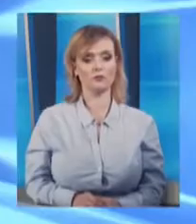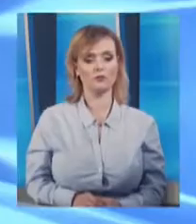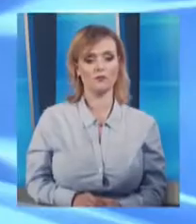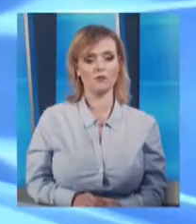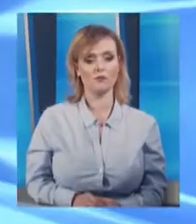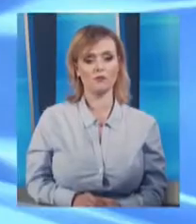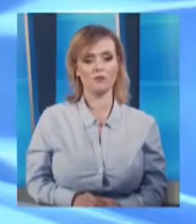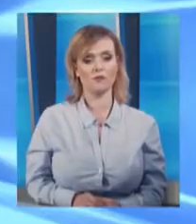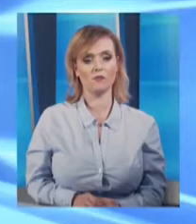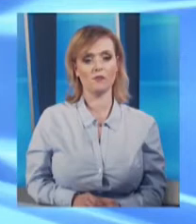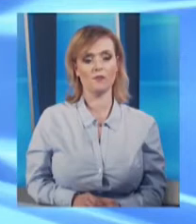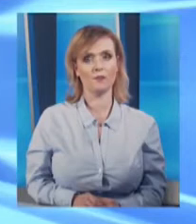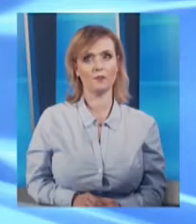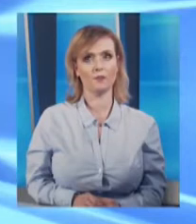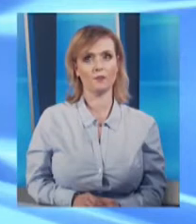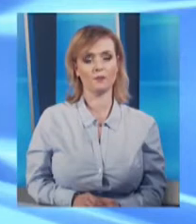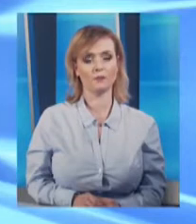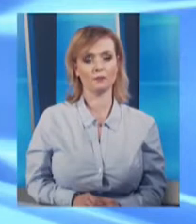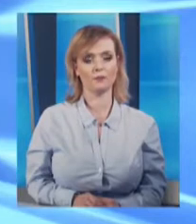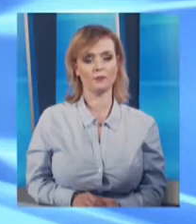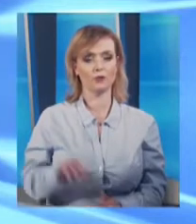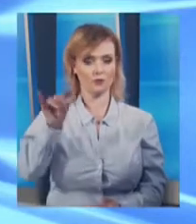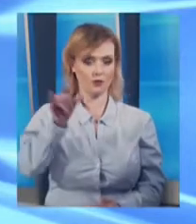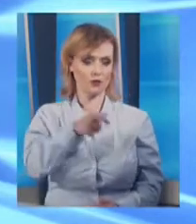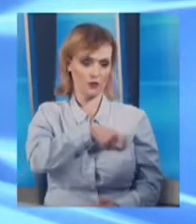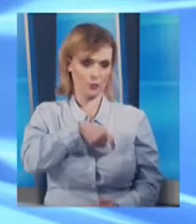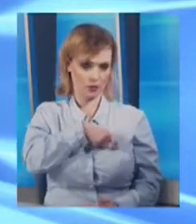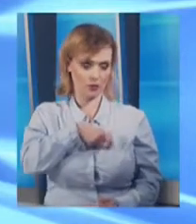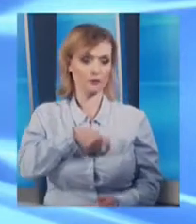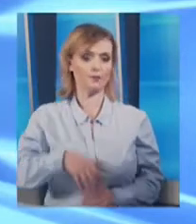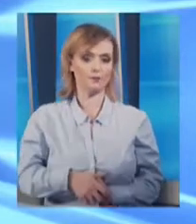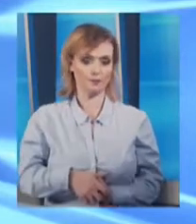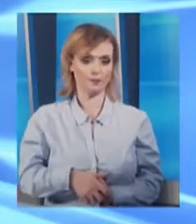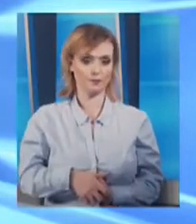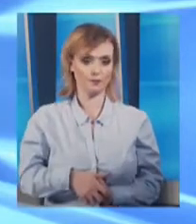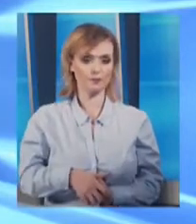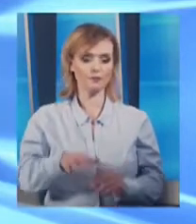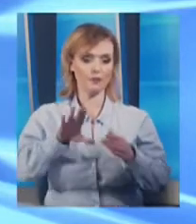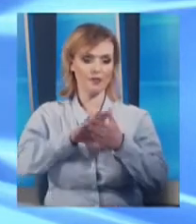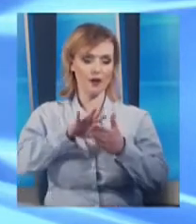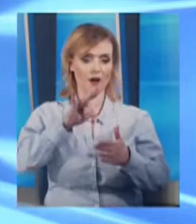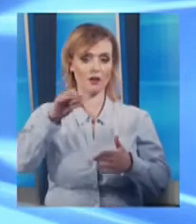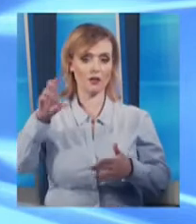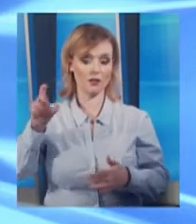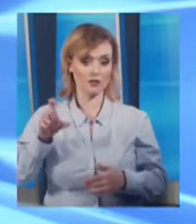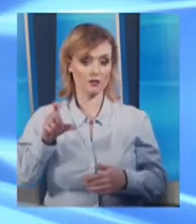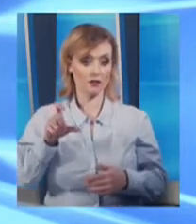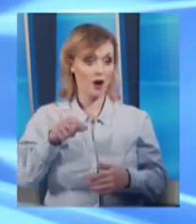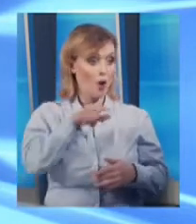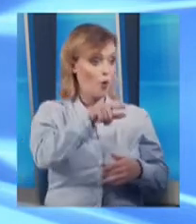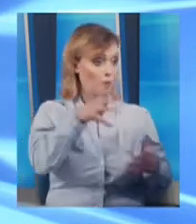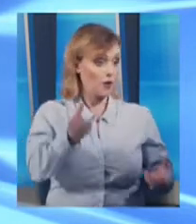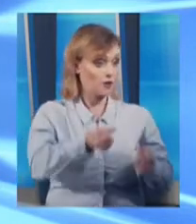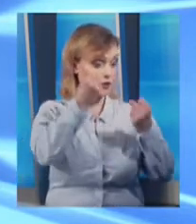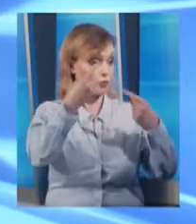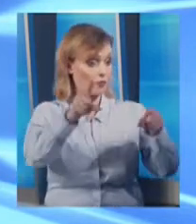da. Un deputat din echipa platformei, da, este vorba despre domnul Reniță. Sprijină un alt candidat